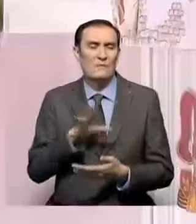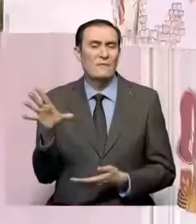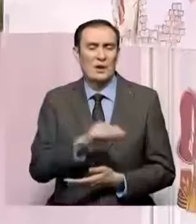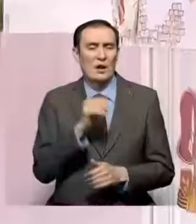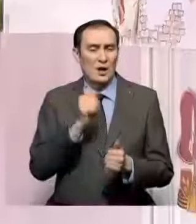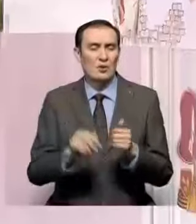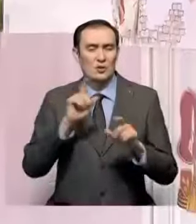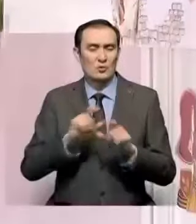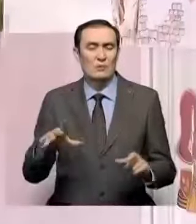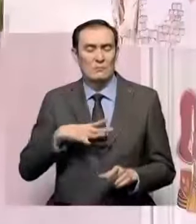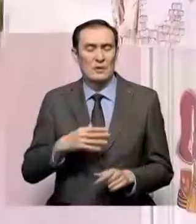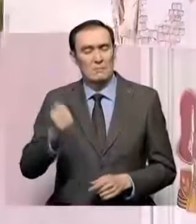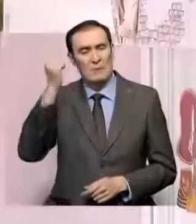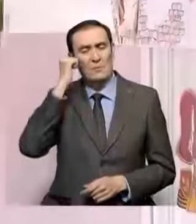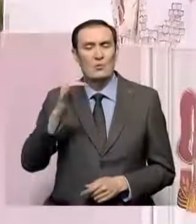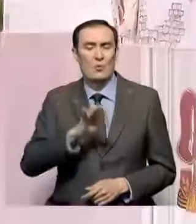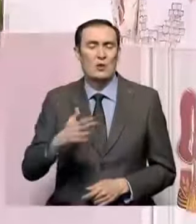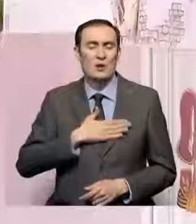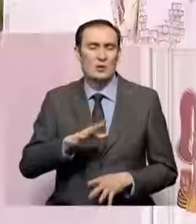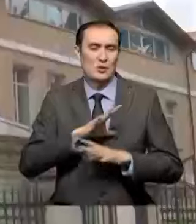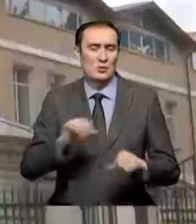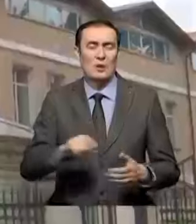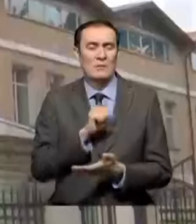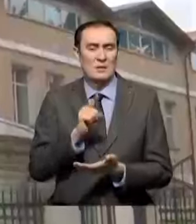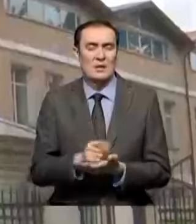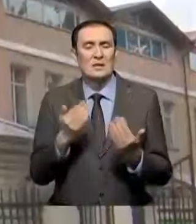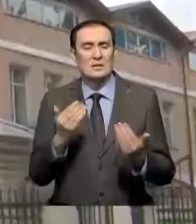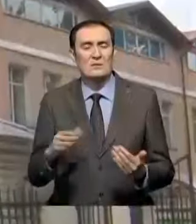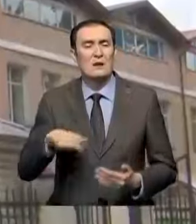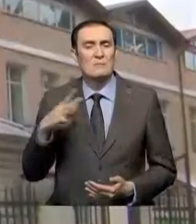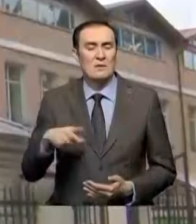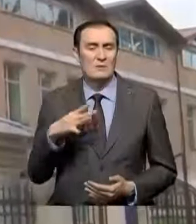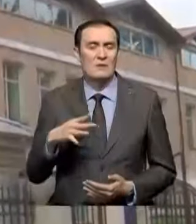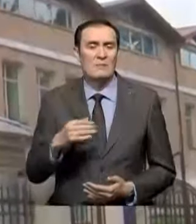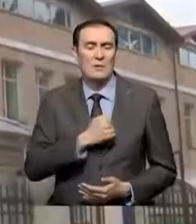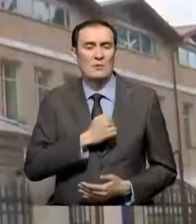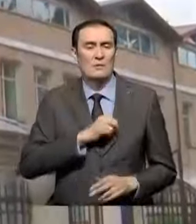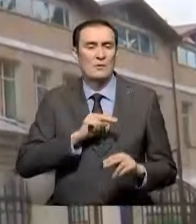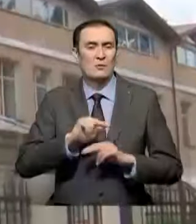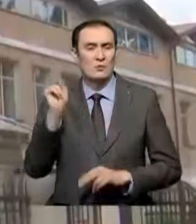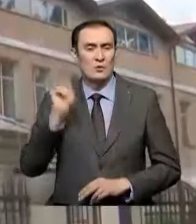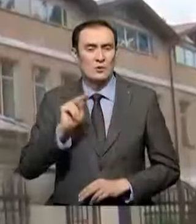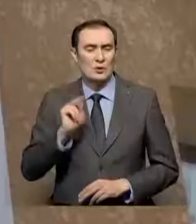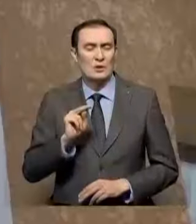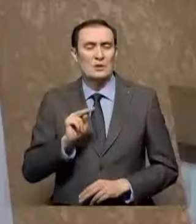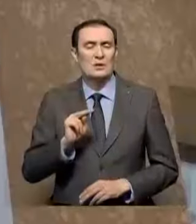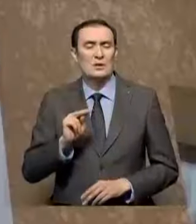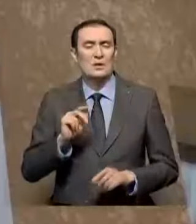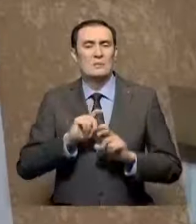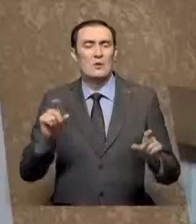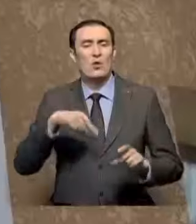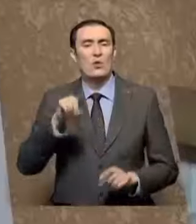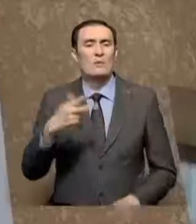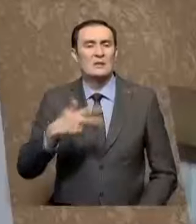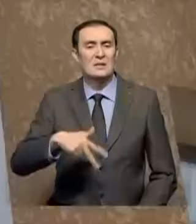школах, и должна сохраняться память о наших героях, и это обязательно. Сегодня бывшее Фрунзенское пехотное училище – это Бишкекская школа-гимназия